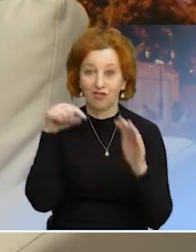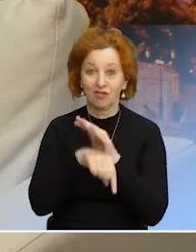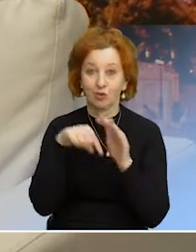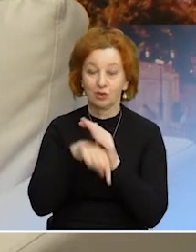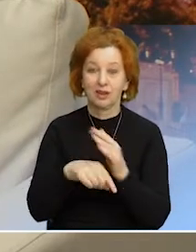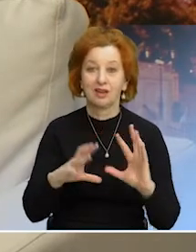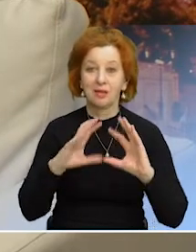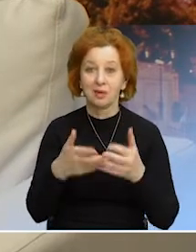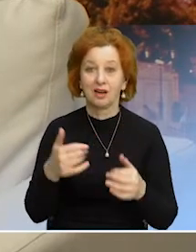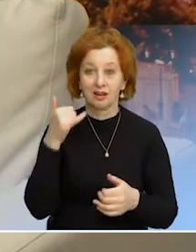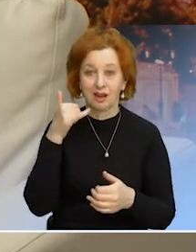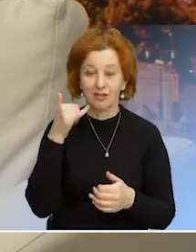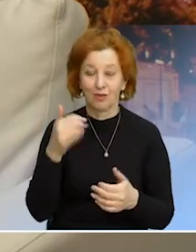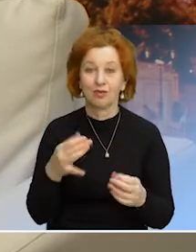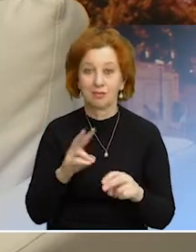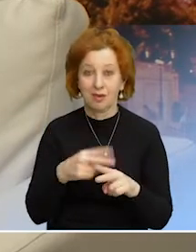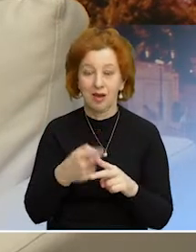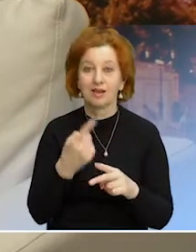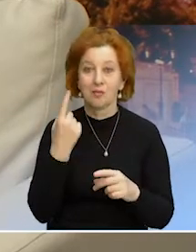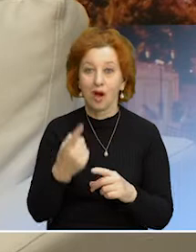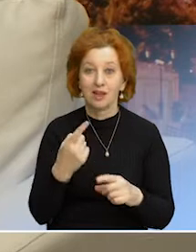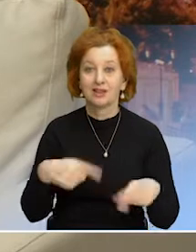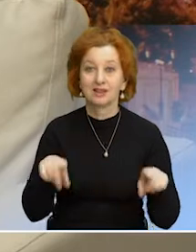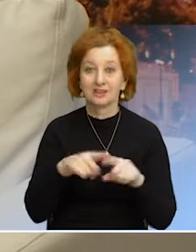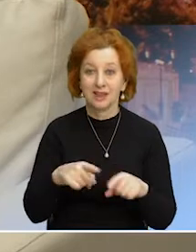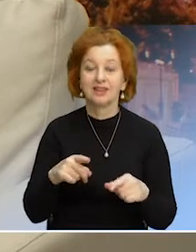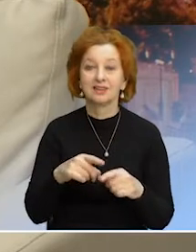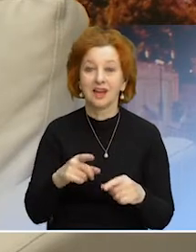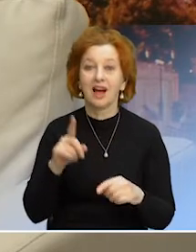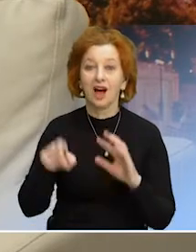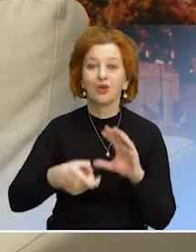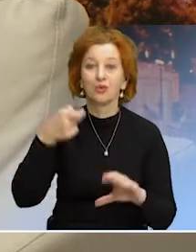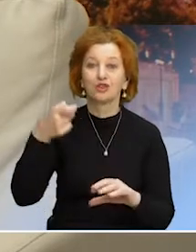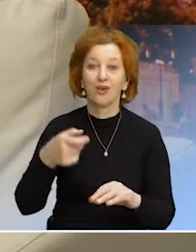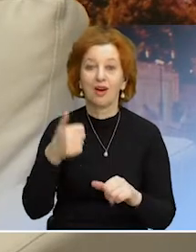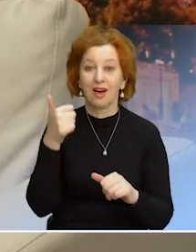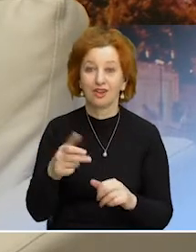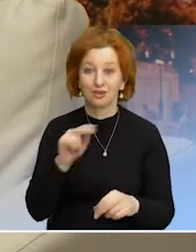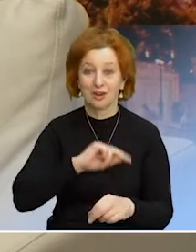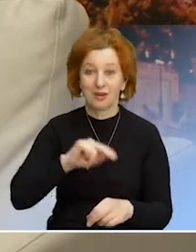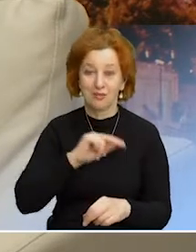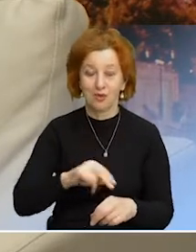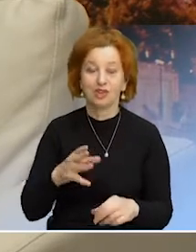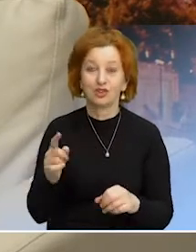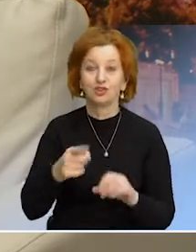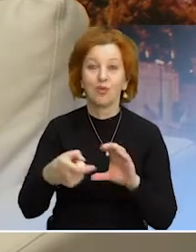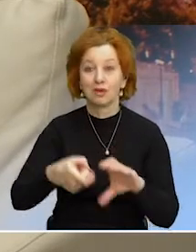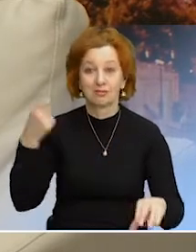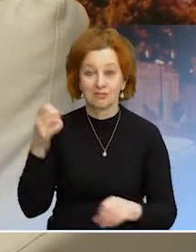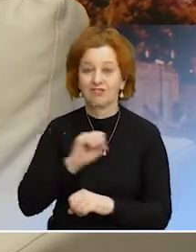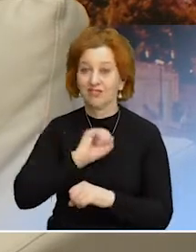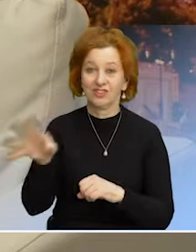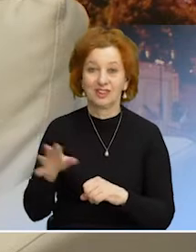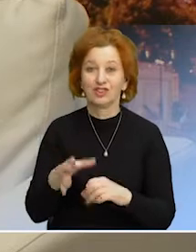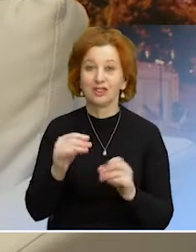миром, да. И вот как раз благодаря этому, может быть, это один из каких-то таких крючочков, ну, очень хорошо работающих, для того, чтобы их